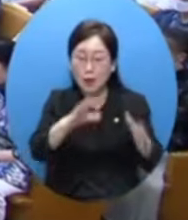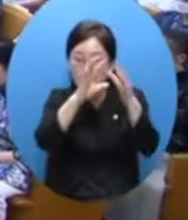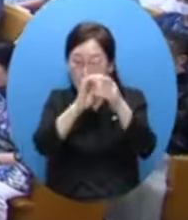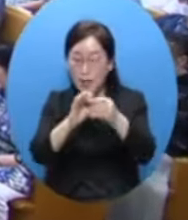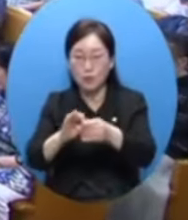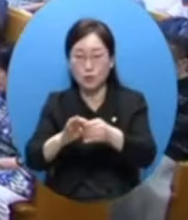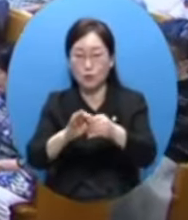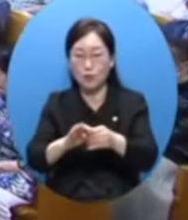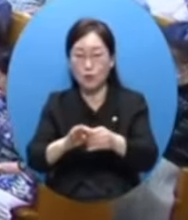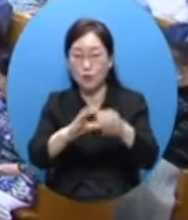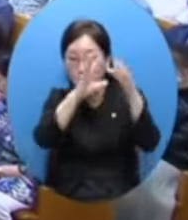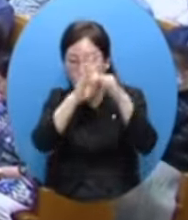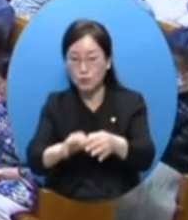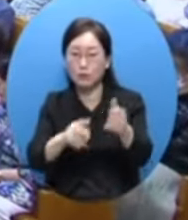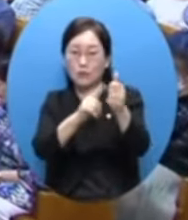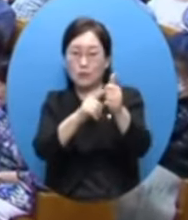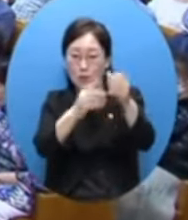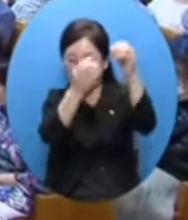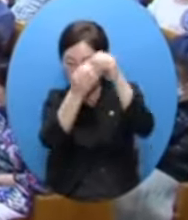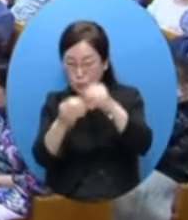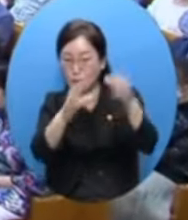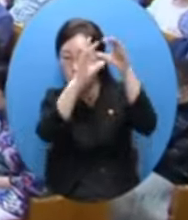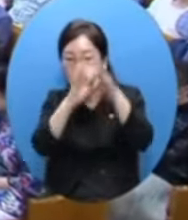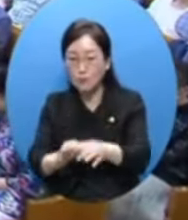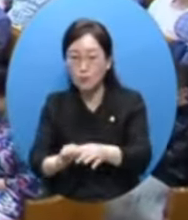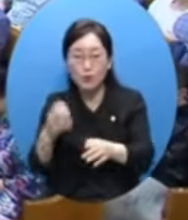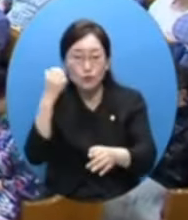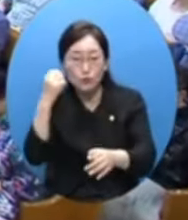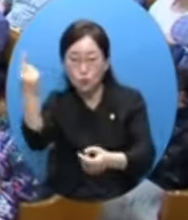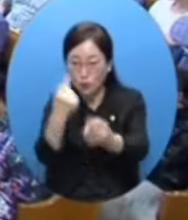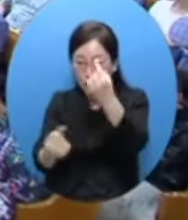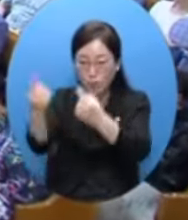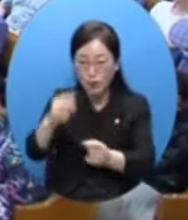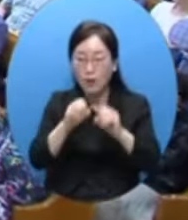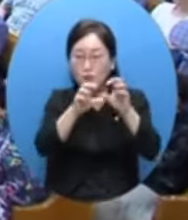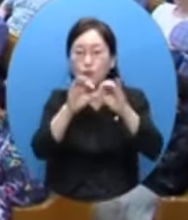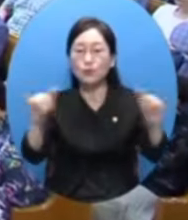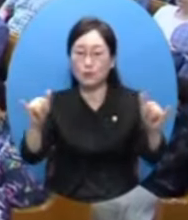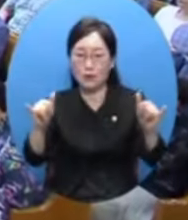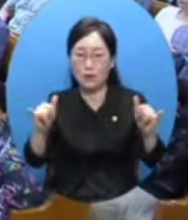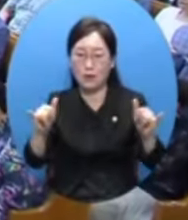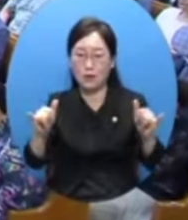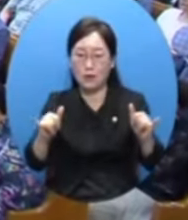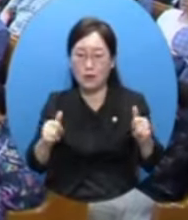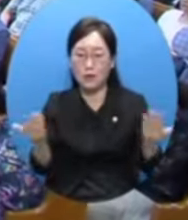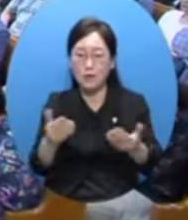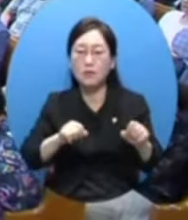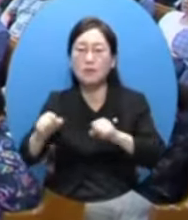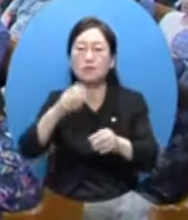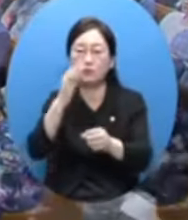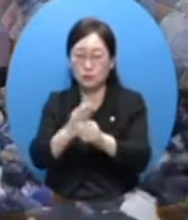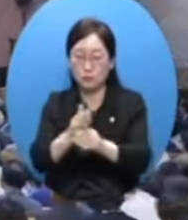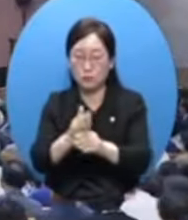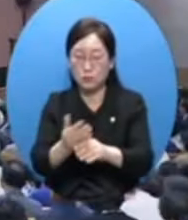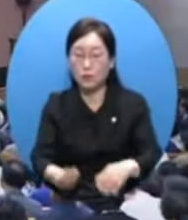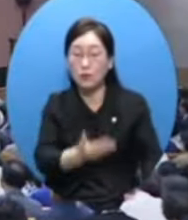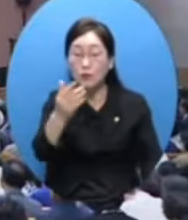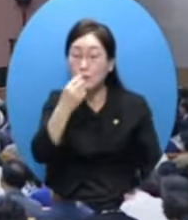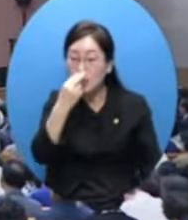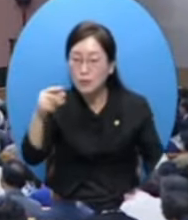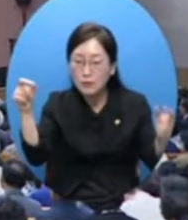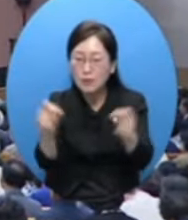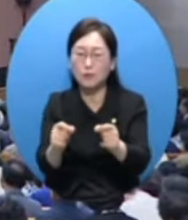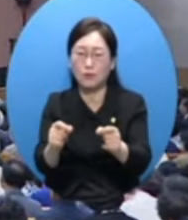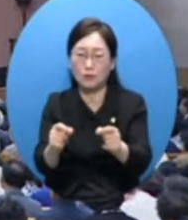권지상 선교사가 그를 뒤이어서 아프리카 선교에 헌신하고 있습니다. 여러분, 짧은 인생길입니다.